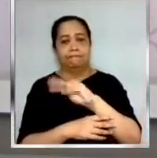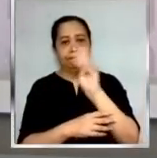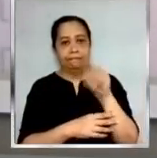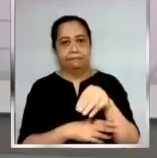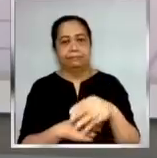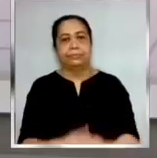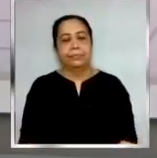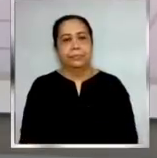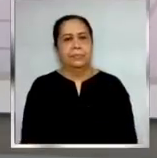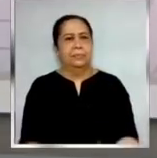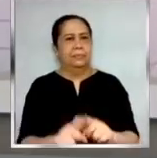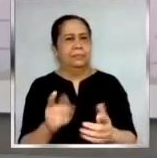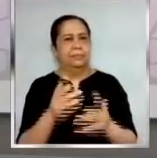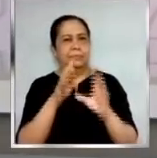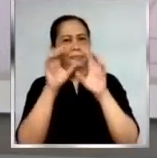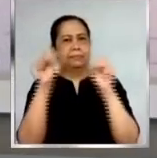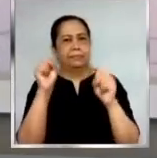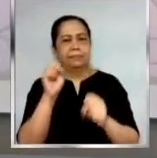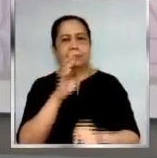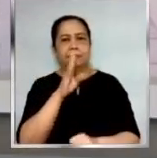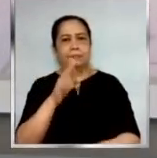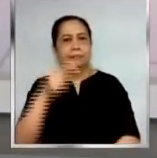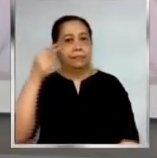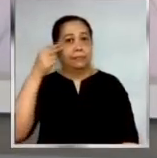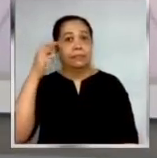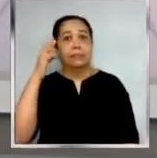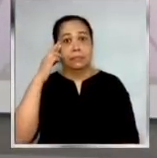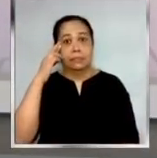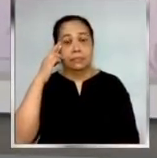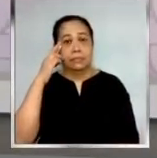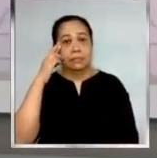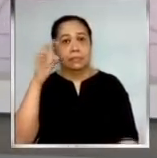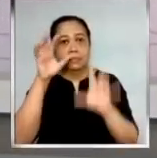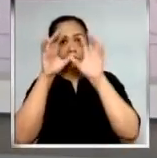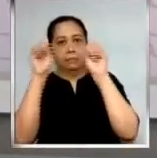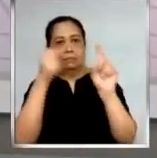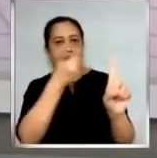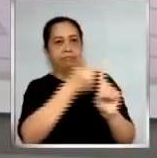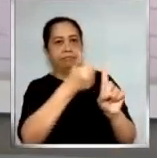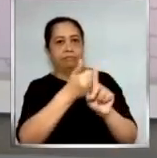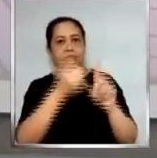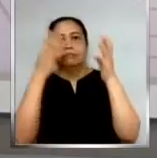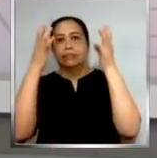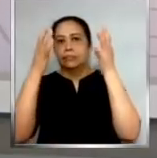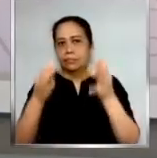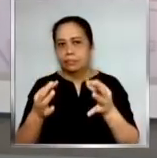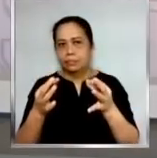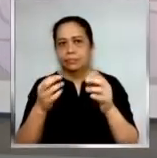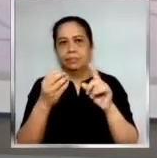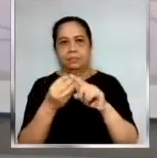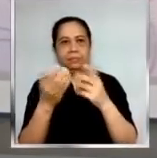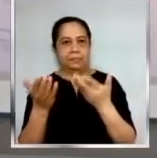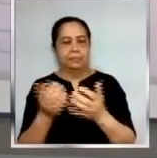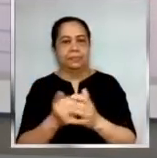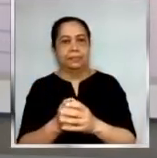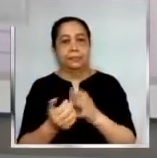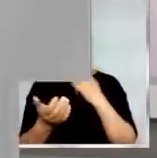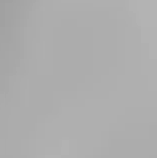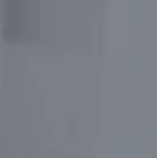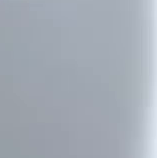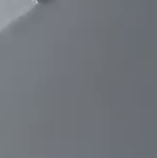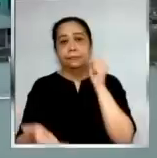sabi ni Presidential Spokesman Harry Roque, ang Pangulo ang magdedesisyon kaugnay nito. Nakatutok si Sandra